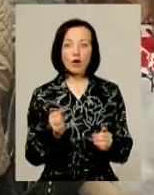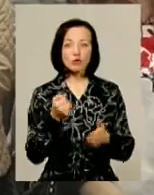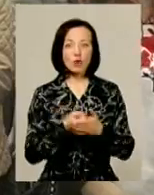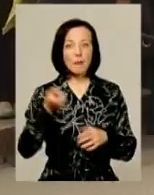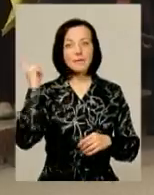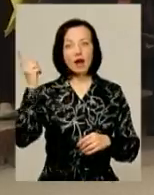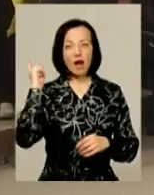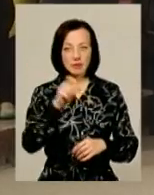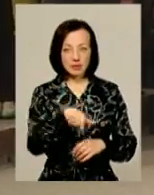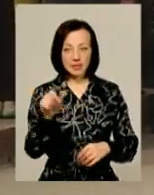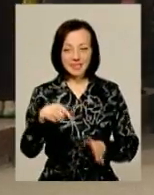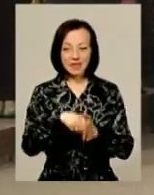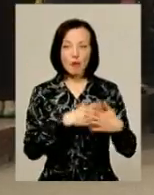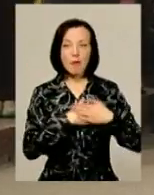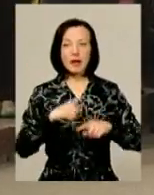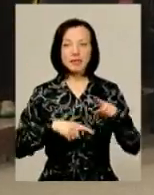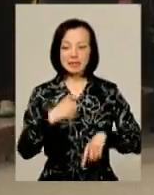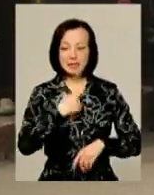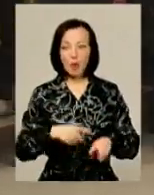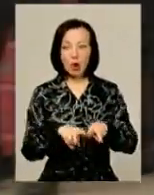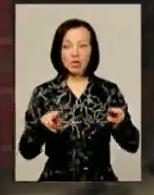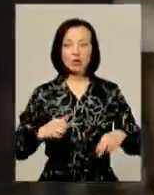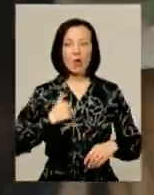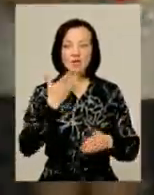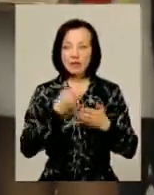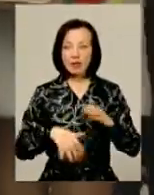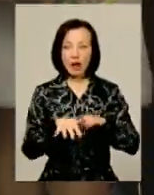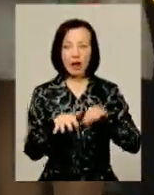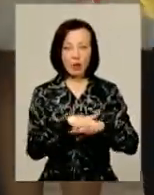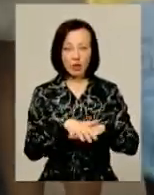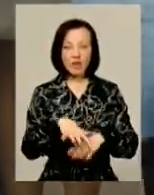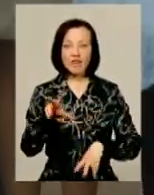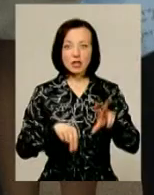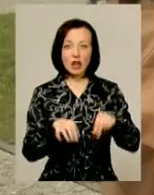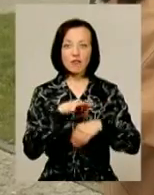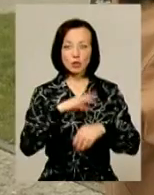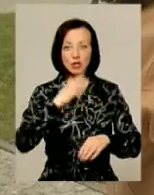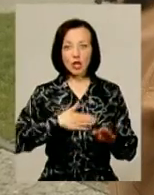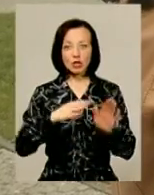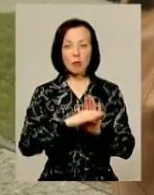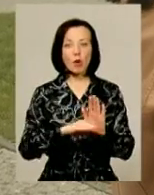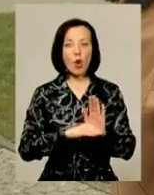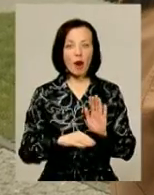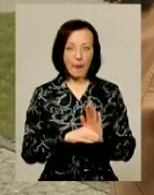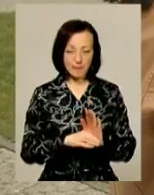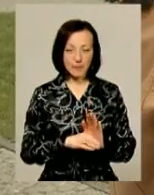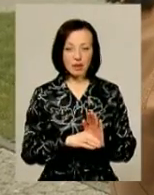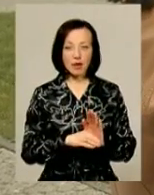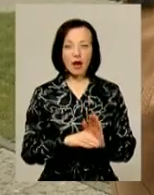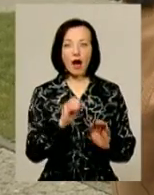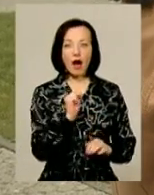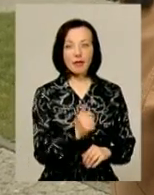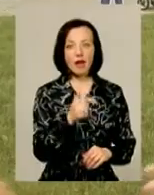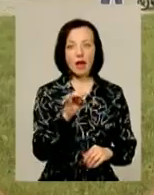– символ патріотизму, самоідентичності та гордості за свій народ. Вважає так і ведуча наших програм «Вулиця рідного міста» та «Панорама тиждень»